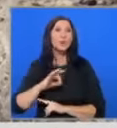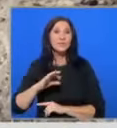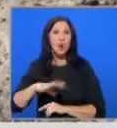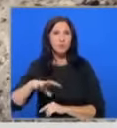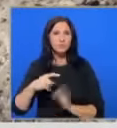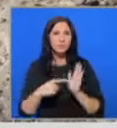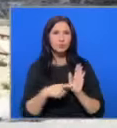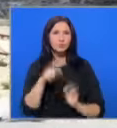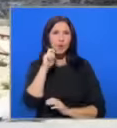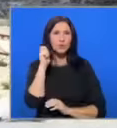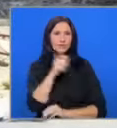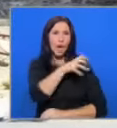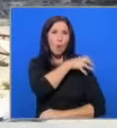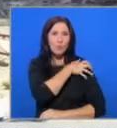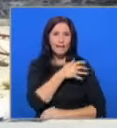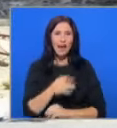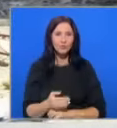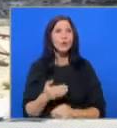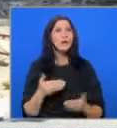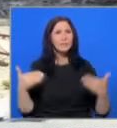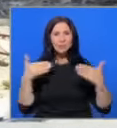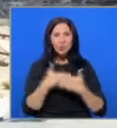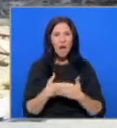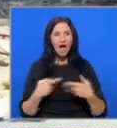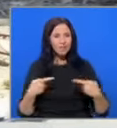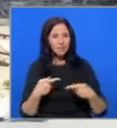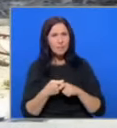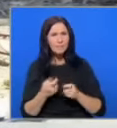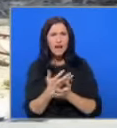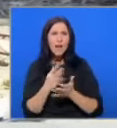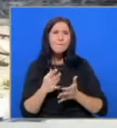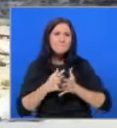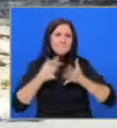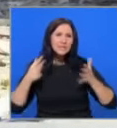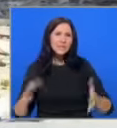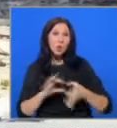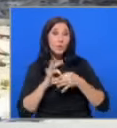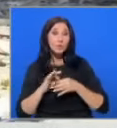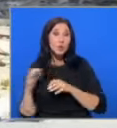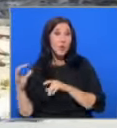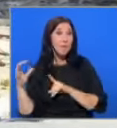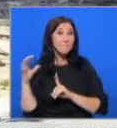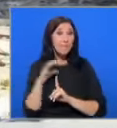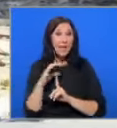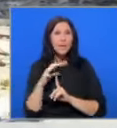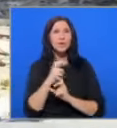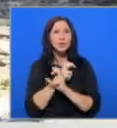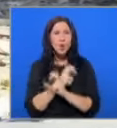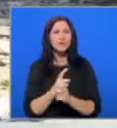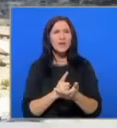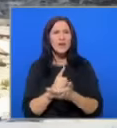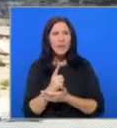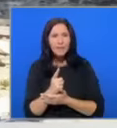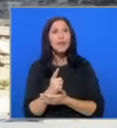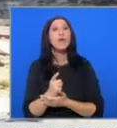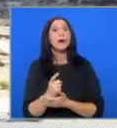посочва украинският губернатор. През нощта врагът осъществи масирано комбинирано нападение с дронове и ракети калибър Ионикс.